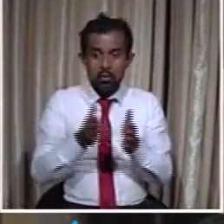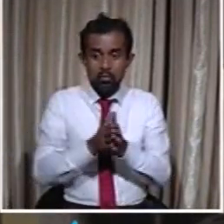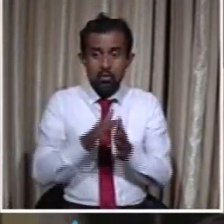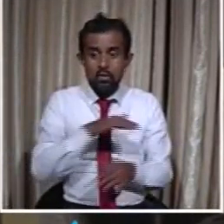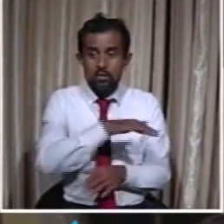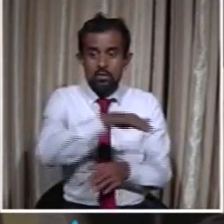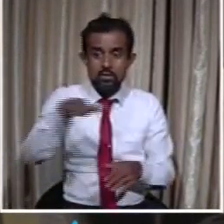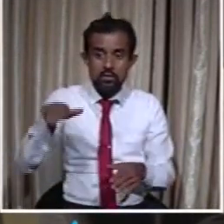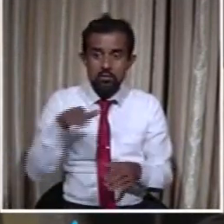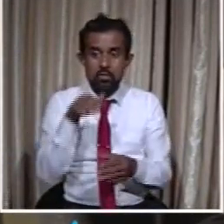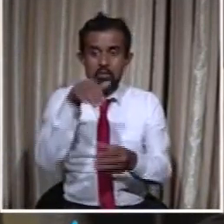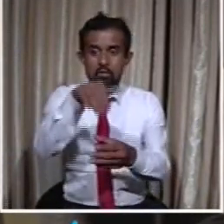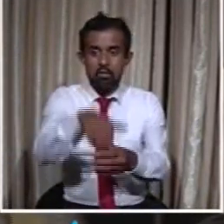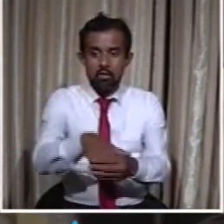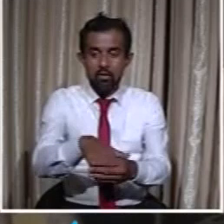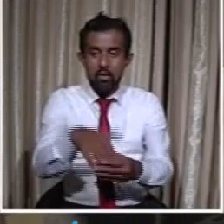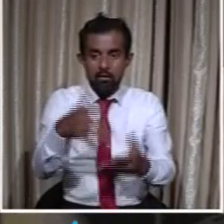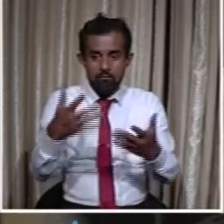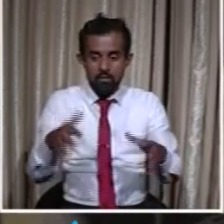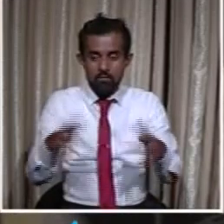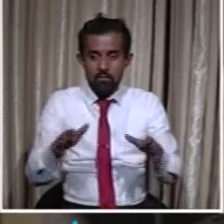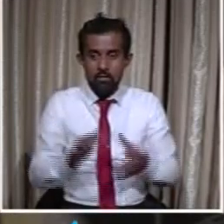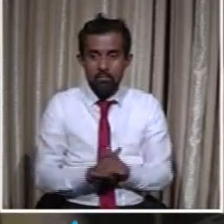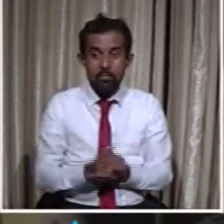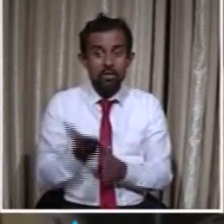முன்னாள் ஜனாதிபதி மைத்ரிபால சிறிசேன அவர்கள்